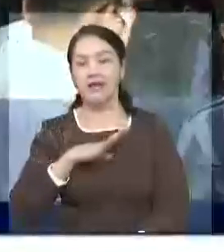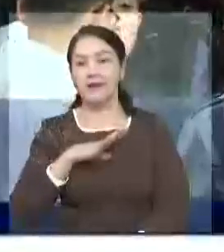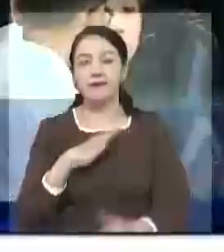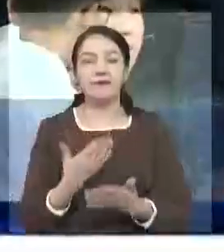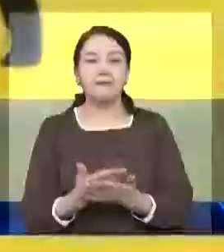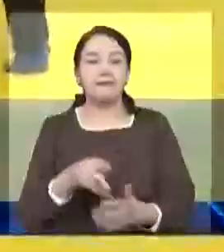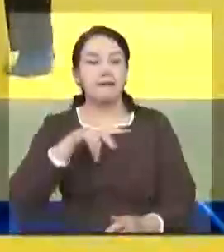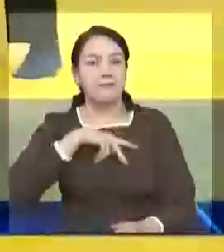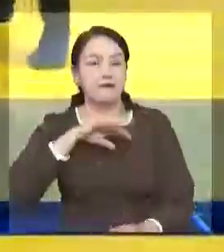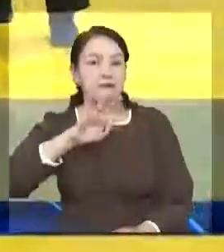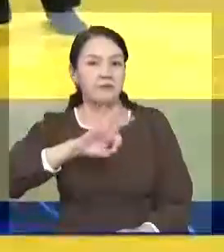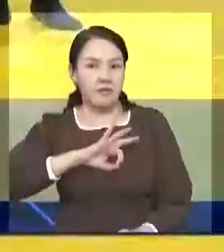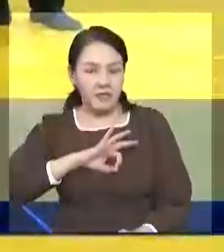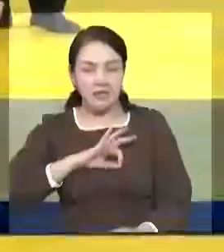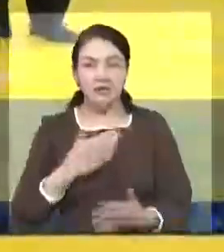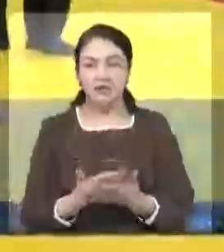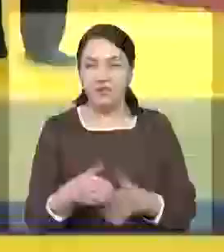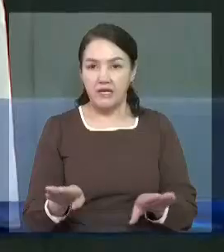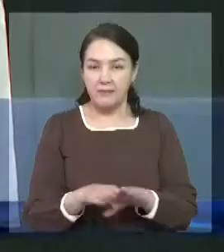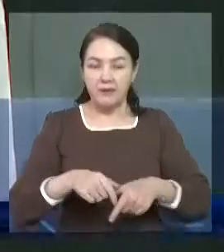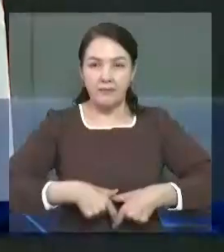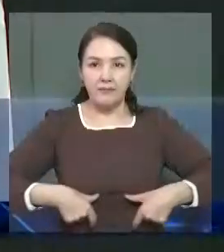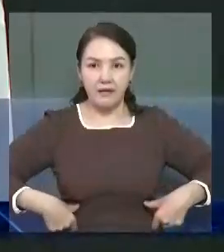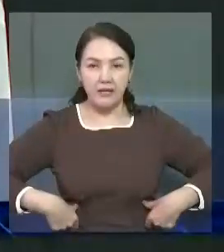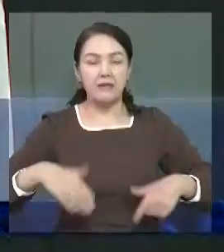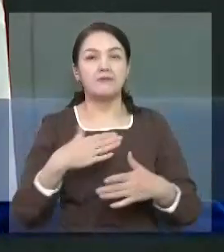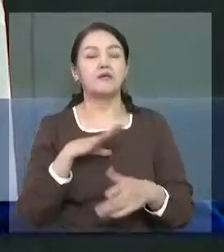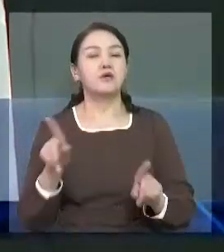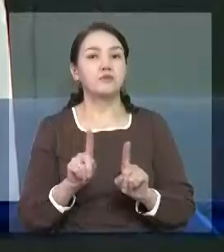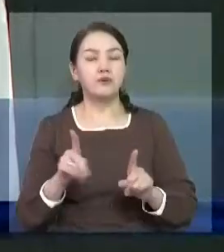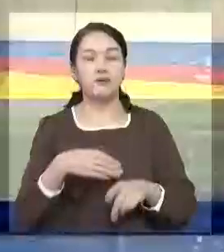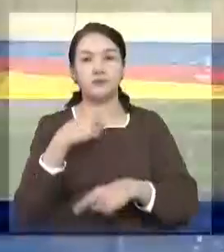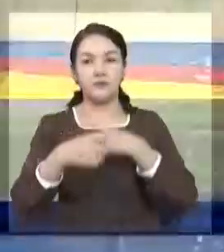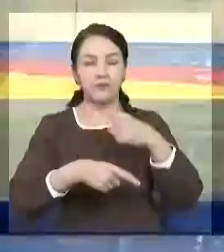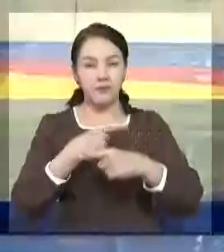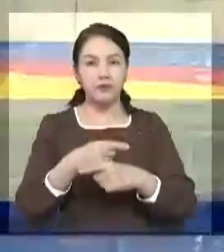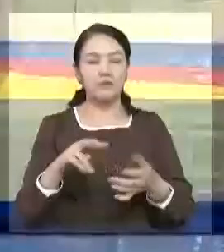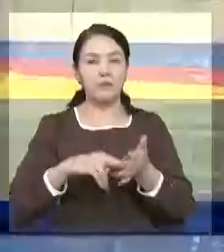соревнований были награждены медалями и настоящими чемпионскими поясами. Организаторы отмечают, что в будущем